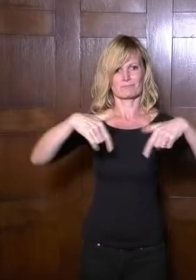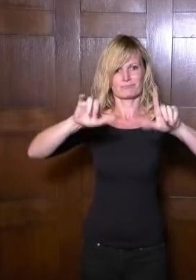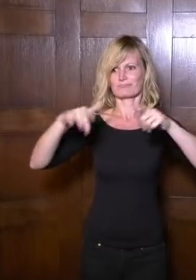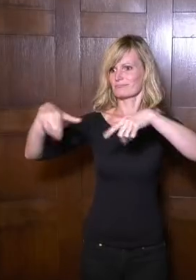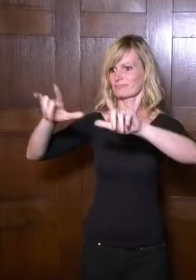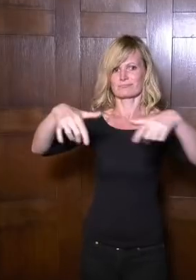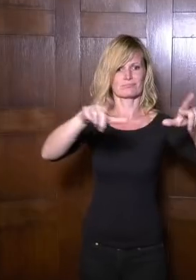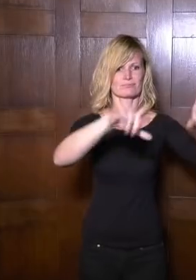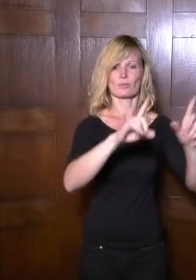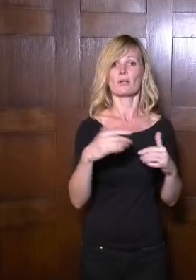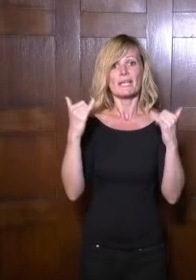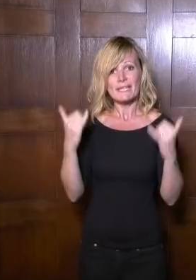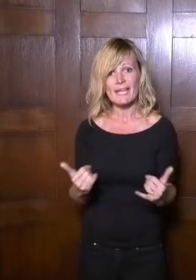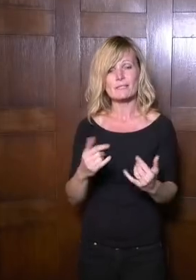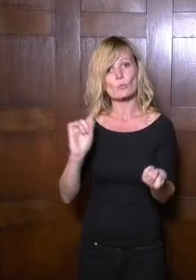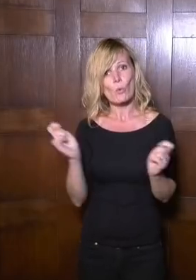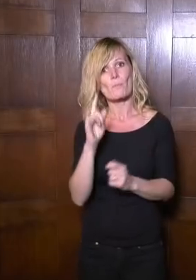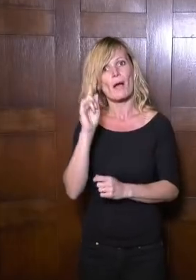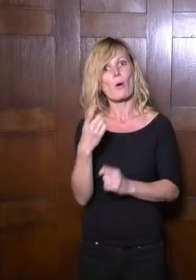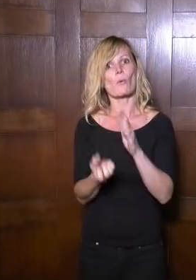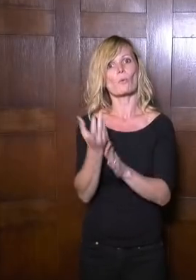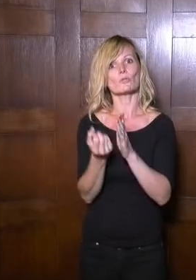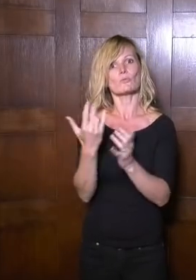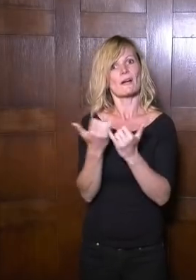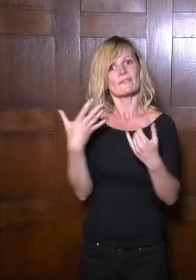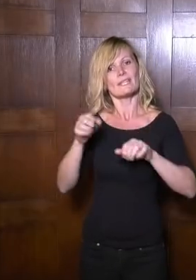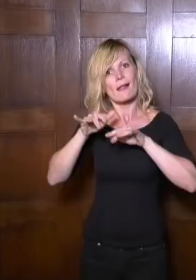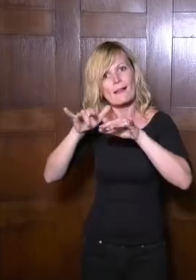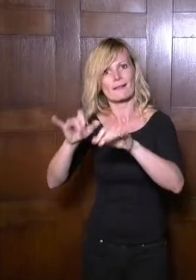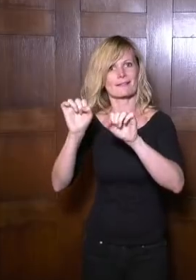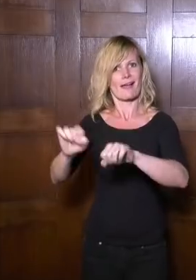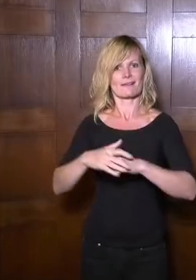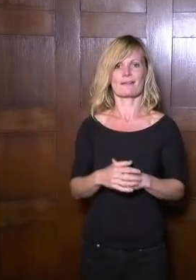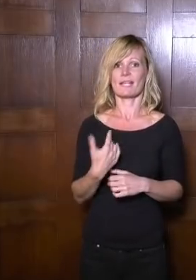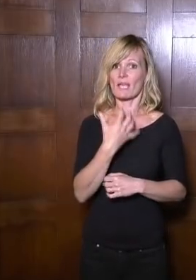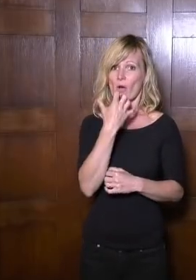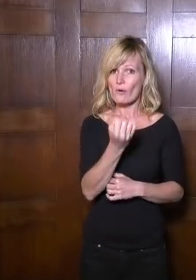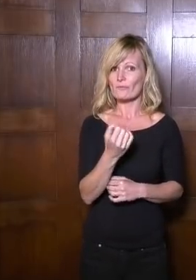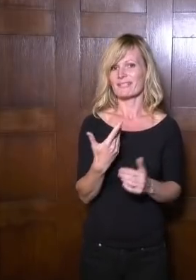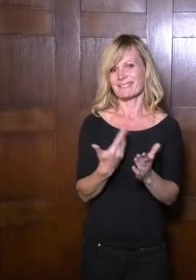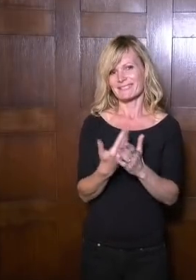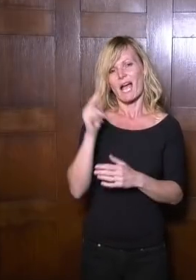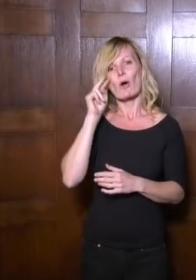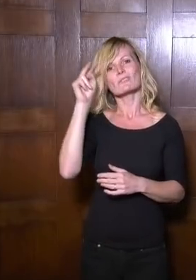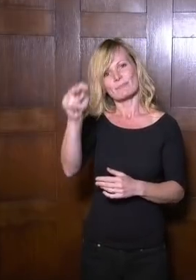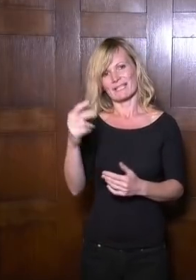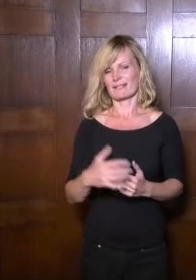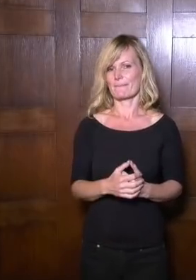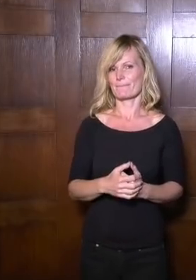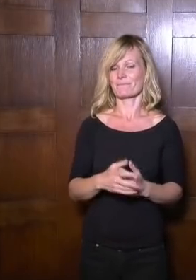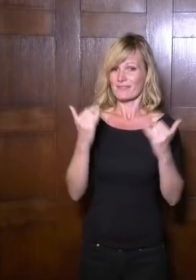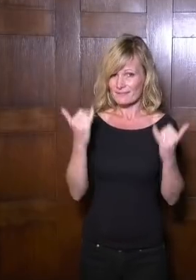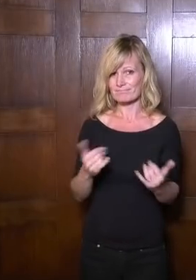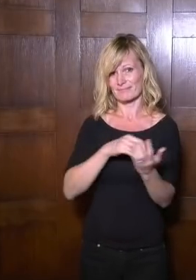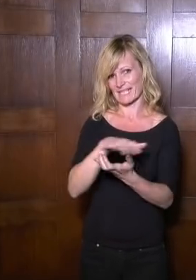kann sie jetzt trotzdem noch sozusagen wirksam sein. Und ich hoffe mir eben auch, und das ist vielleicht dann sozusagen der Ausblick, dass wir hier